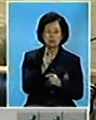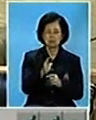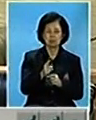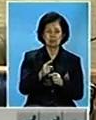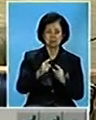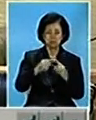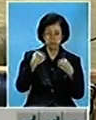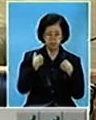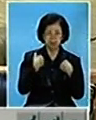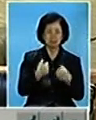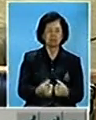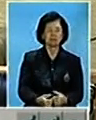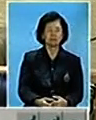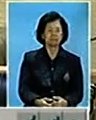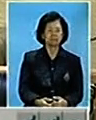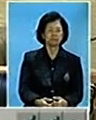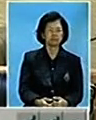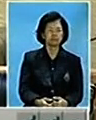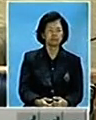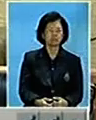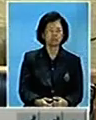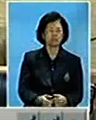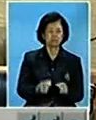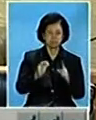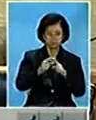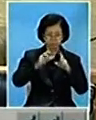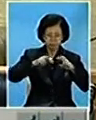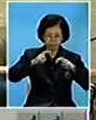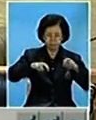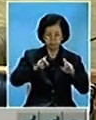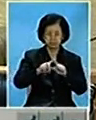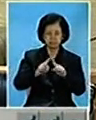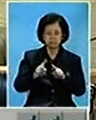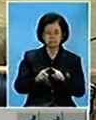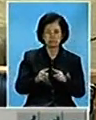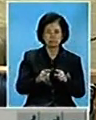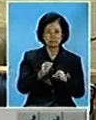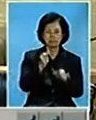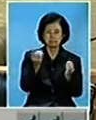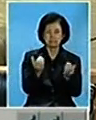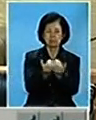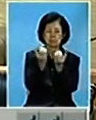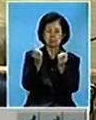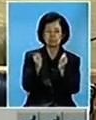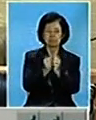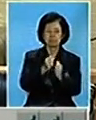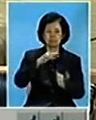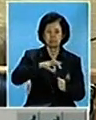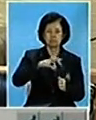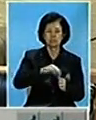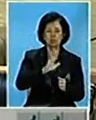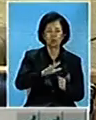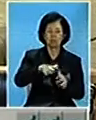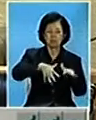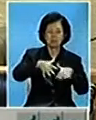มืองนี้เพราะฉะนั้นคำวินิจฉัยใดๆก็ตามที่ส่งผลกระทบต่อความรู้สึกของประชาชนส่วนใหญ่ของประเ